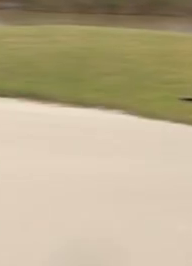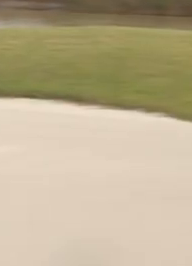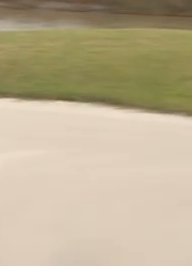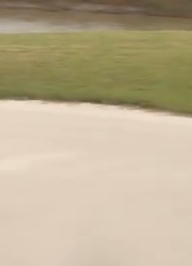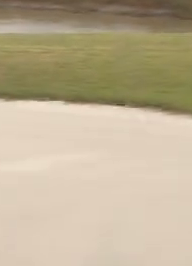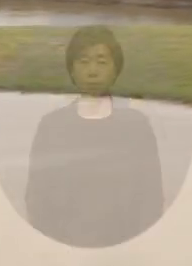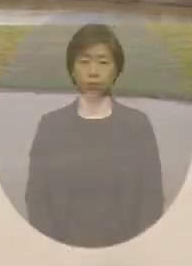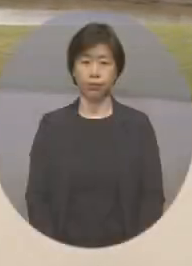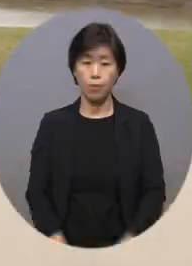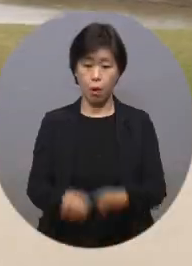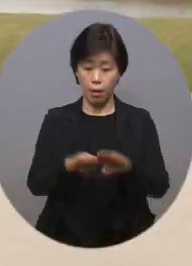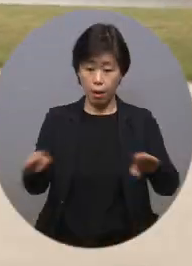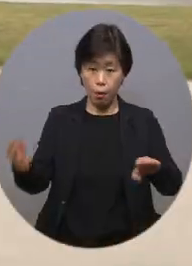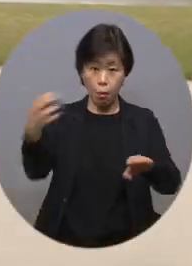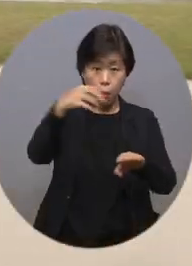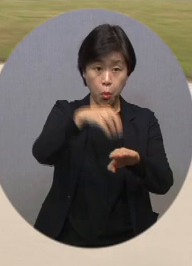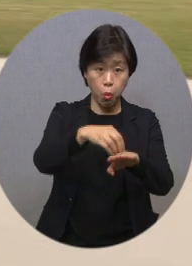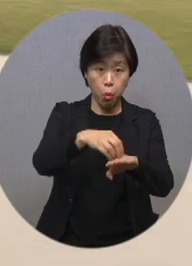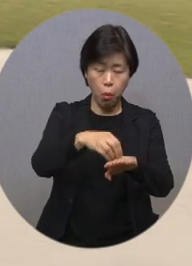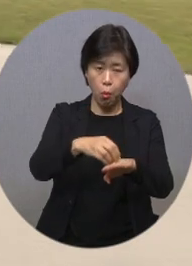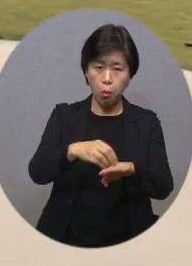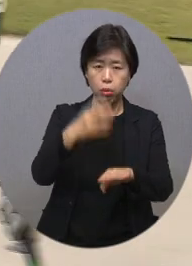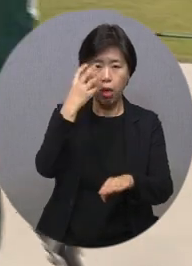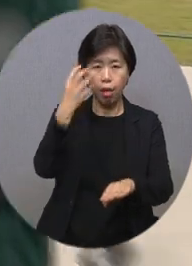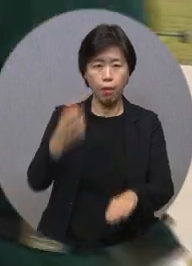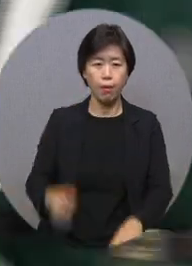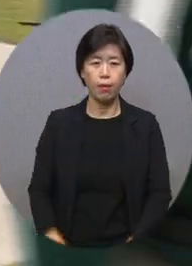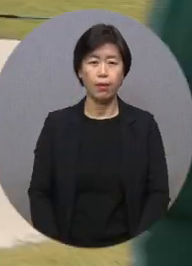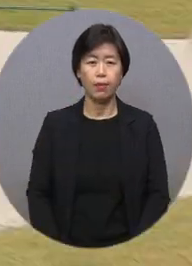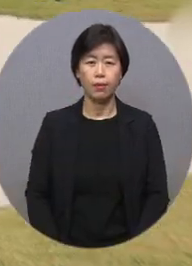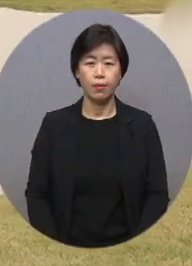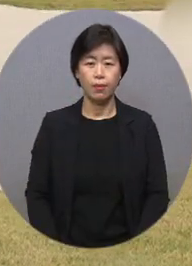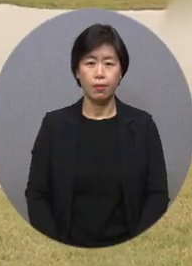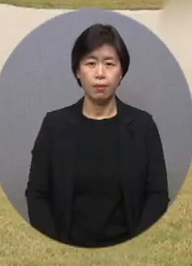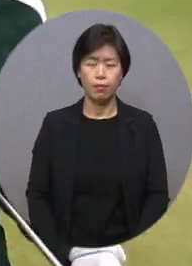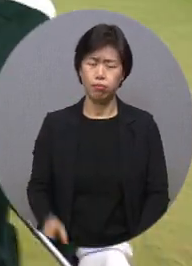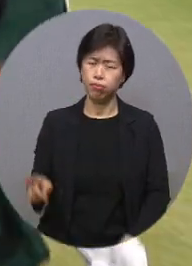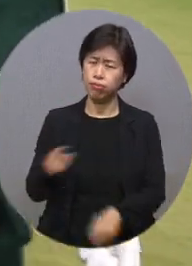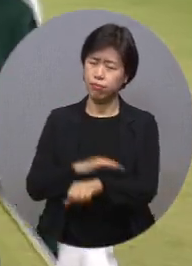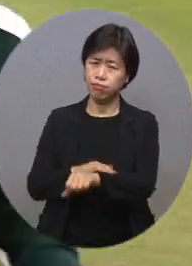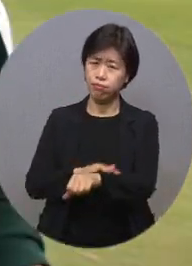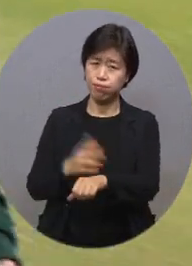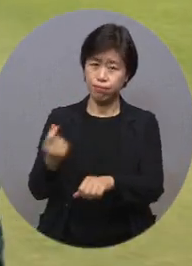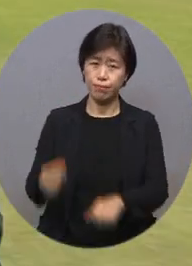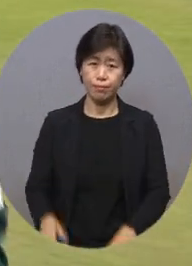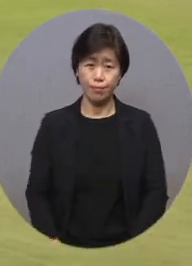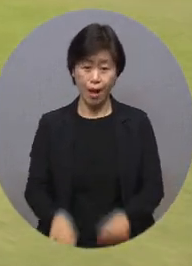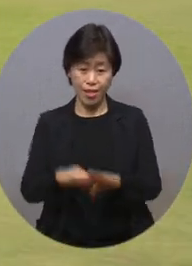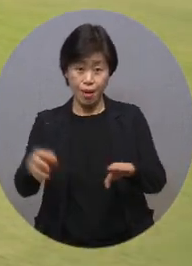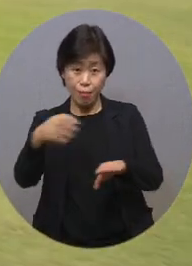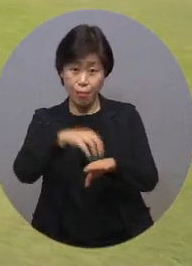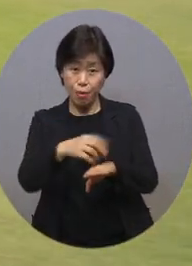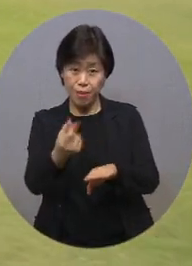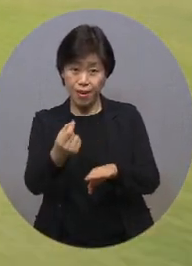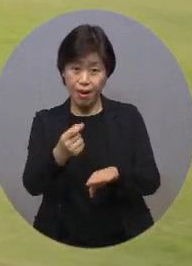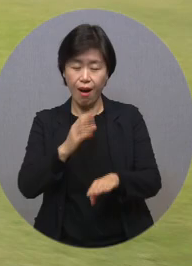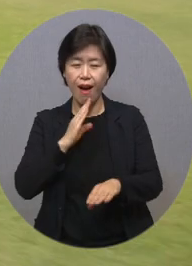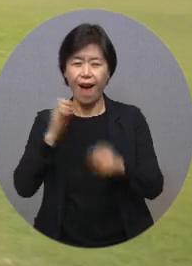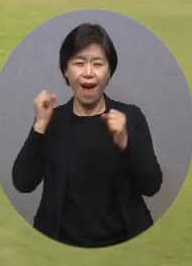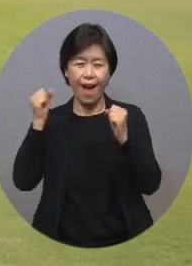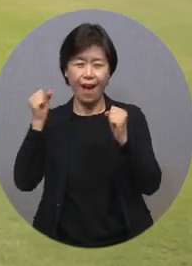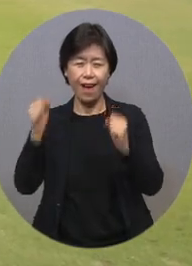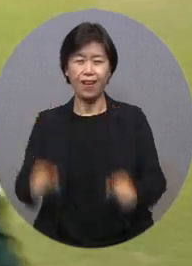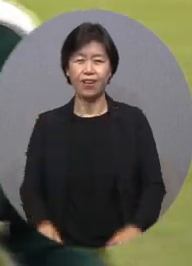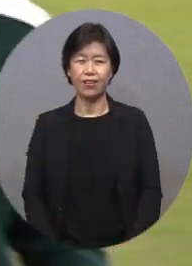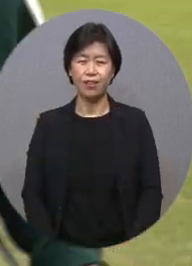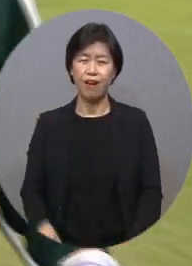고고고! 온이네? 대박. 왜 이렇게 잘 쳐? 온이에요? 예! 그러니까 온. 근데 언니 애초에